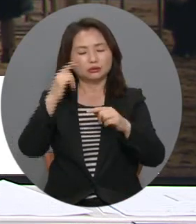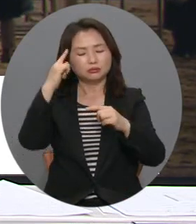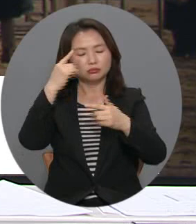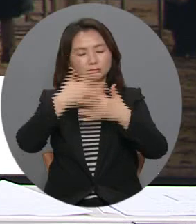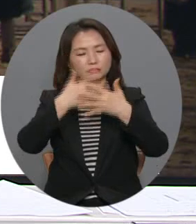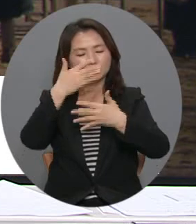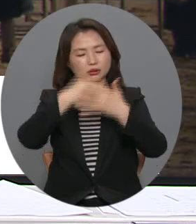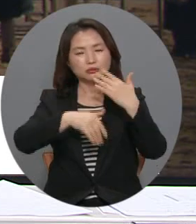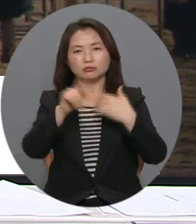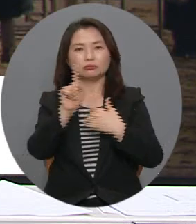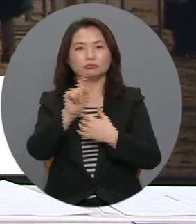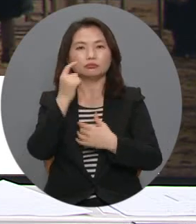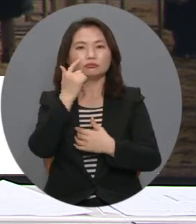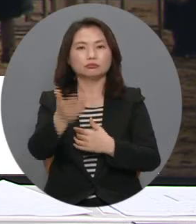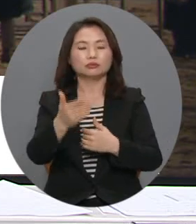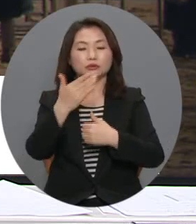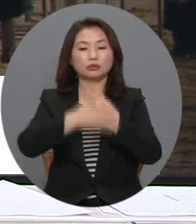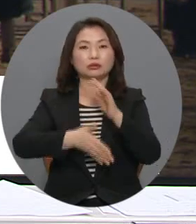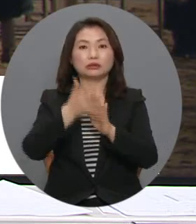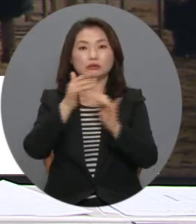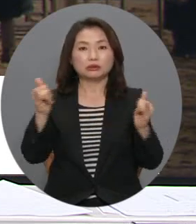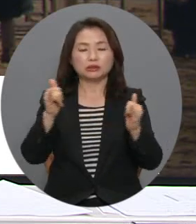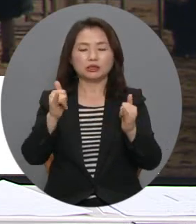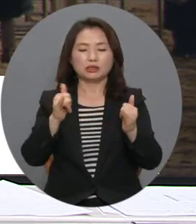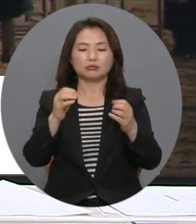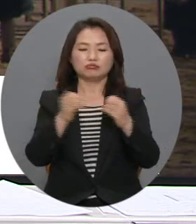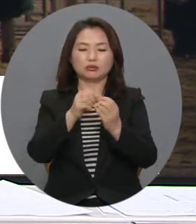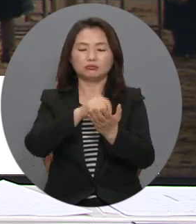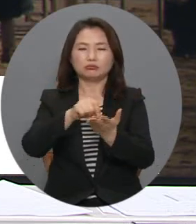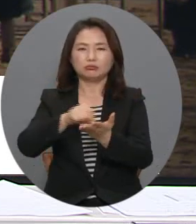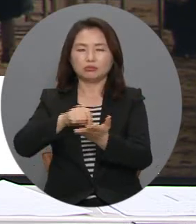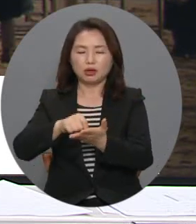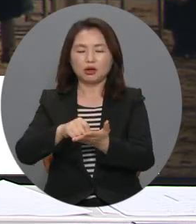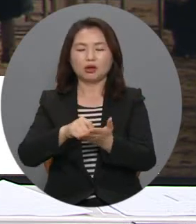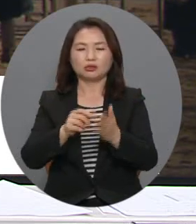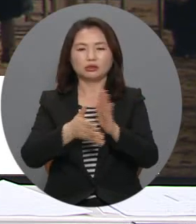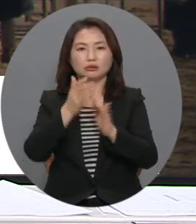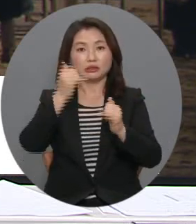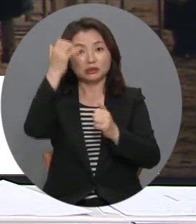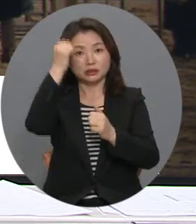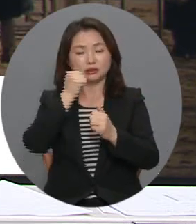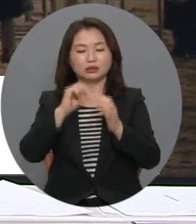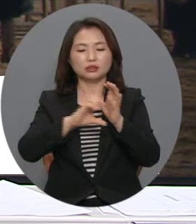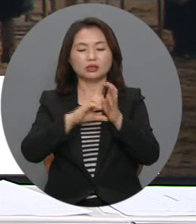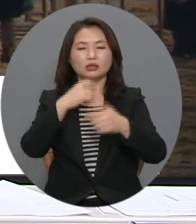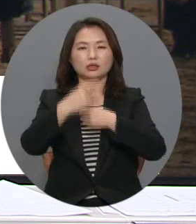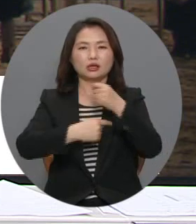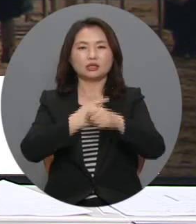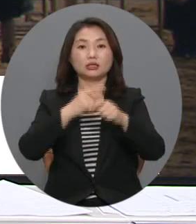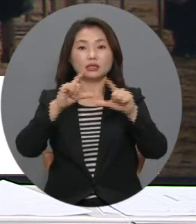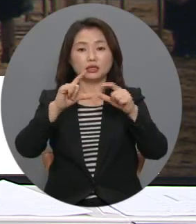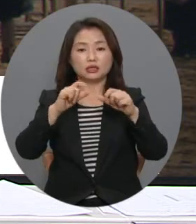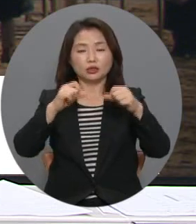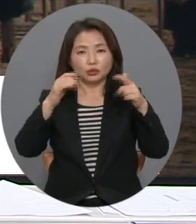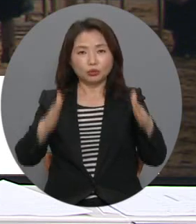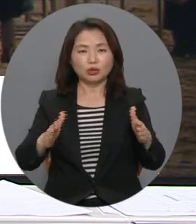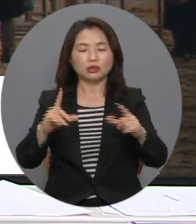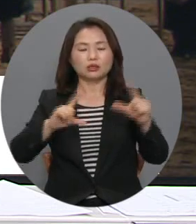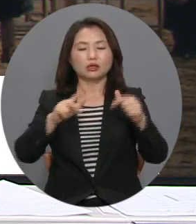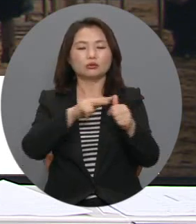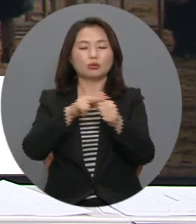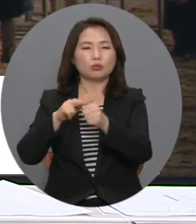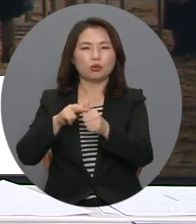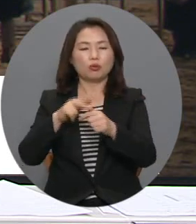먼저 떠오르십니까? 대구 시민들이 쓴 수기에 나타난 시민들이 기억하는 코로나 1년을 빅데이터 분석으로